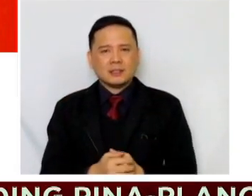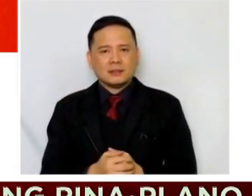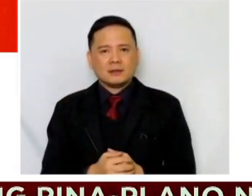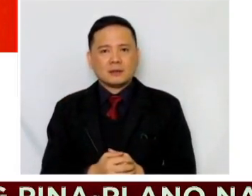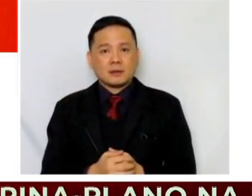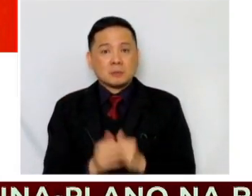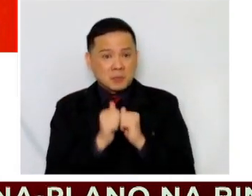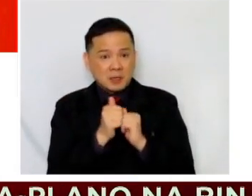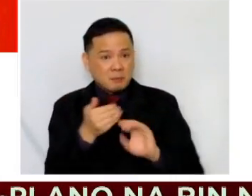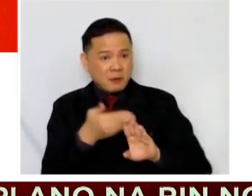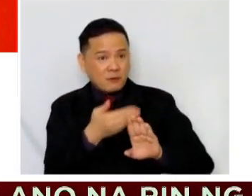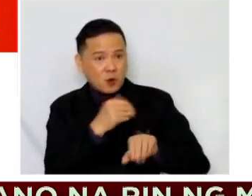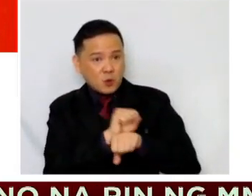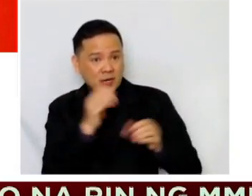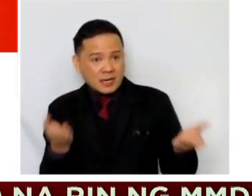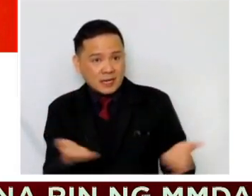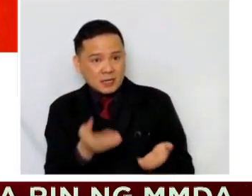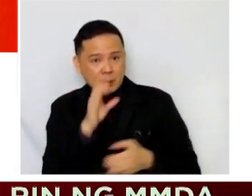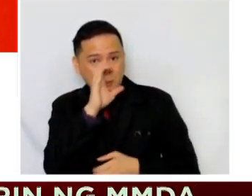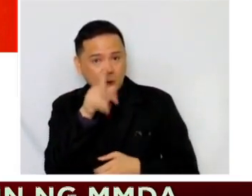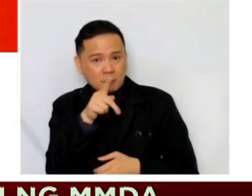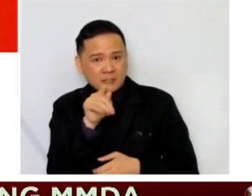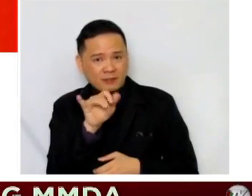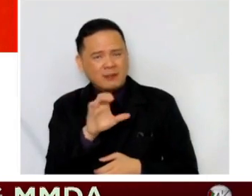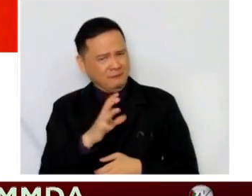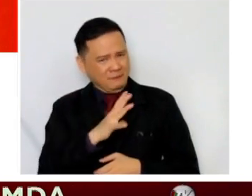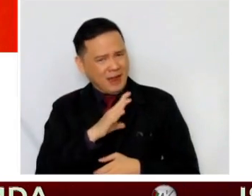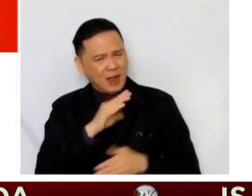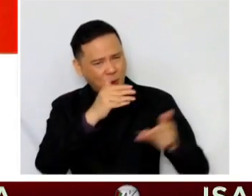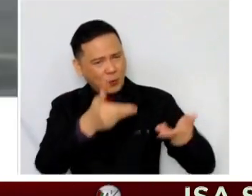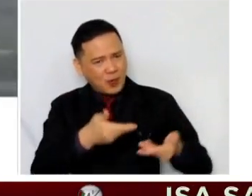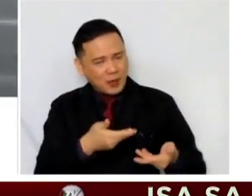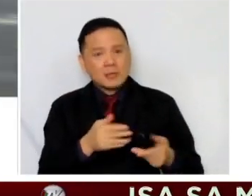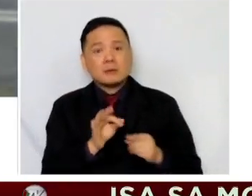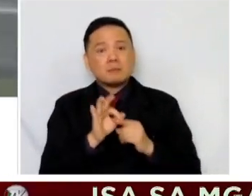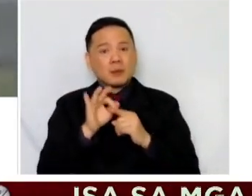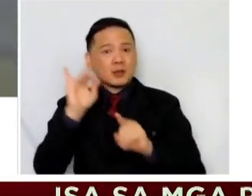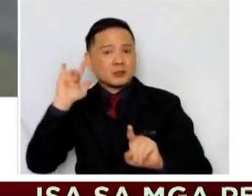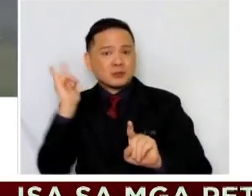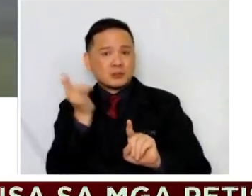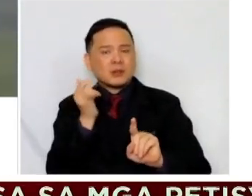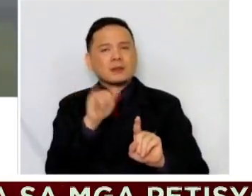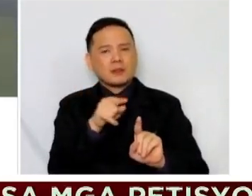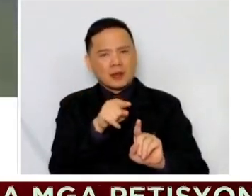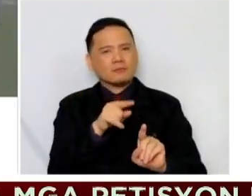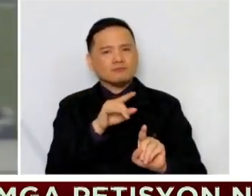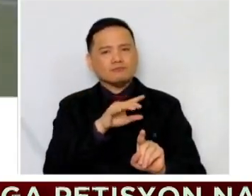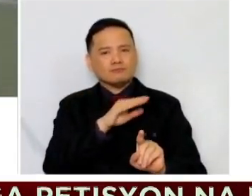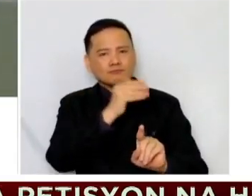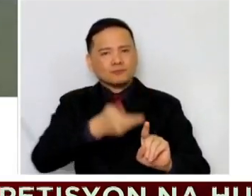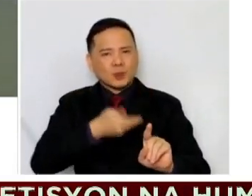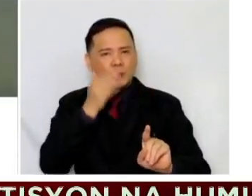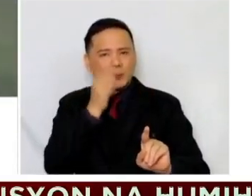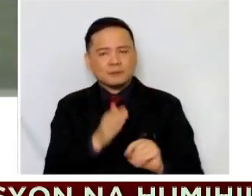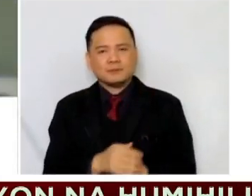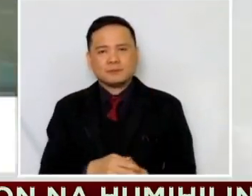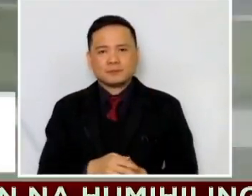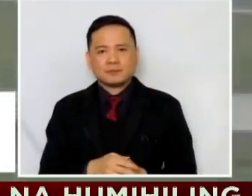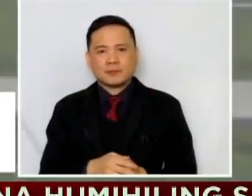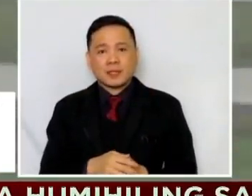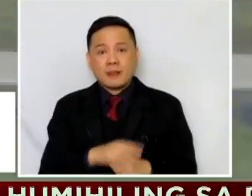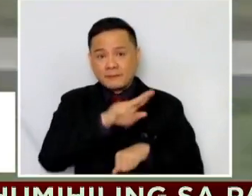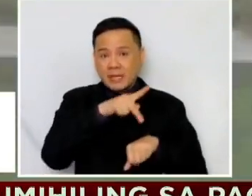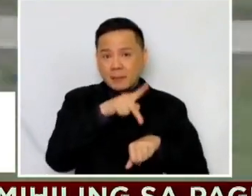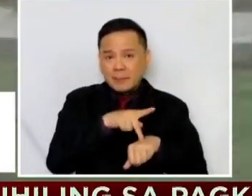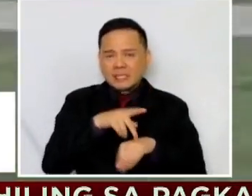dating kasamahan sa Cebu Pacific, particularly yung mga cabin crew. Tumaas din ang bilang ng domestic at international flights